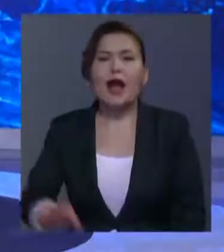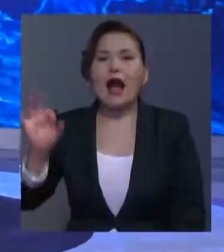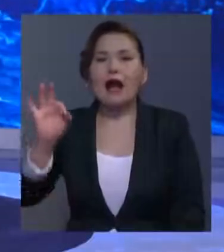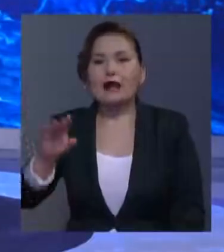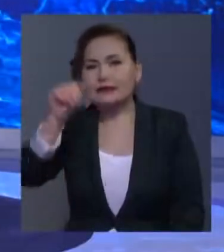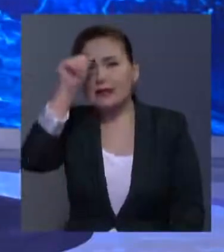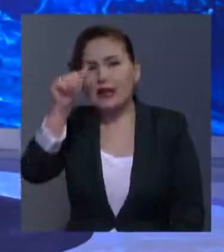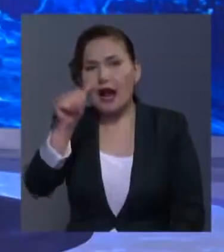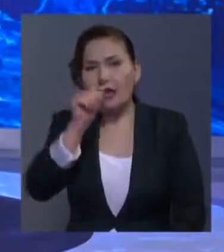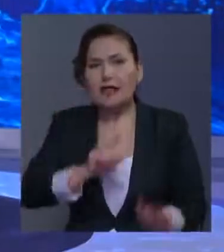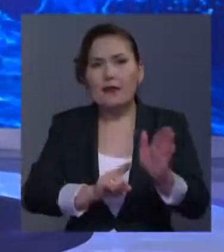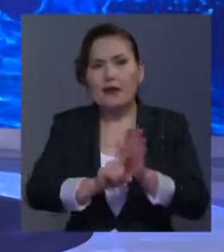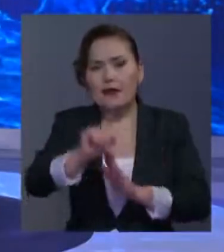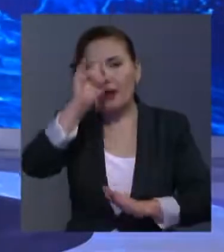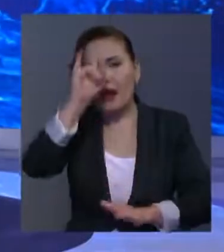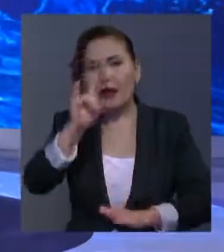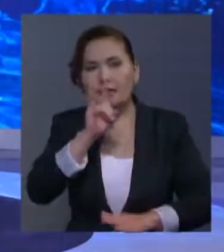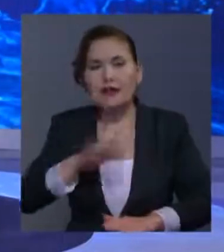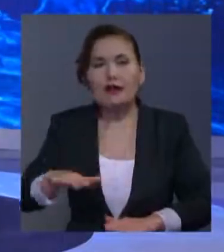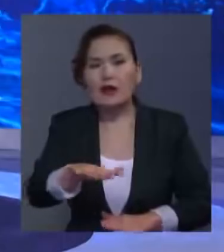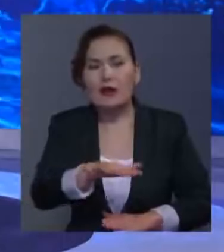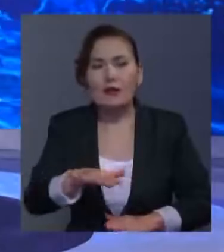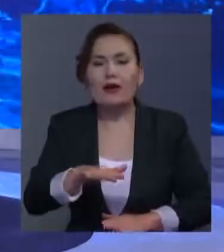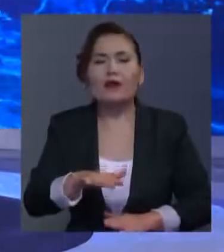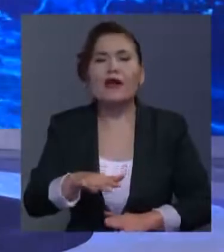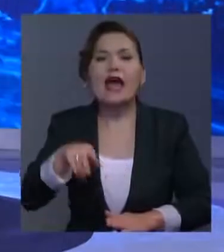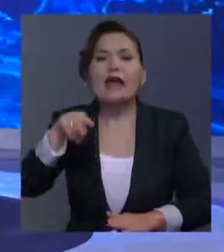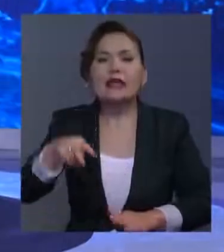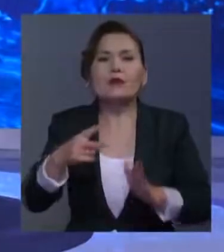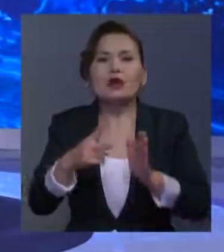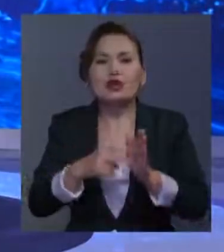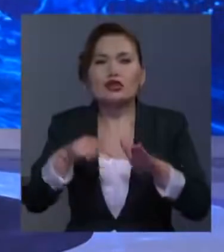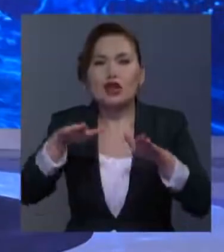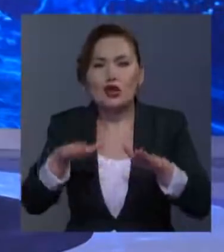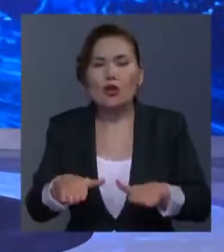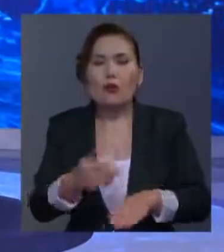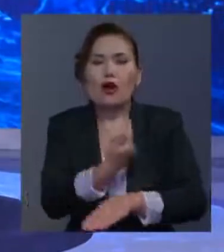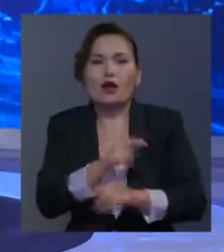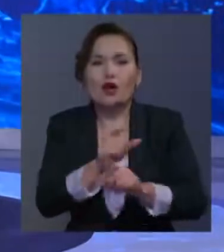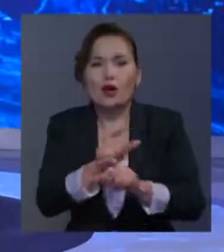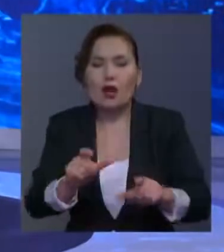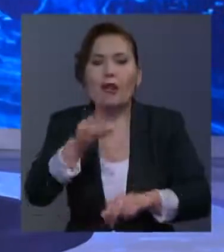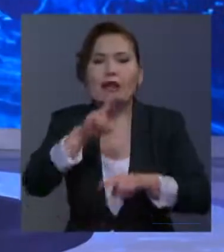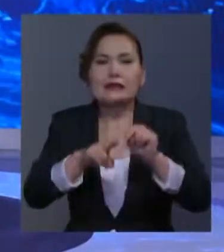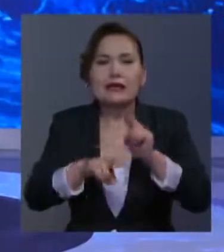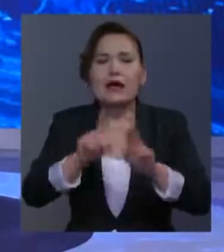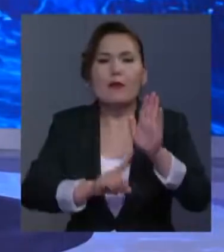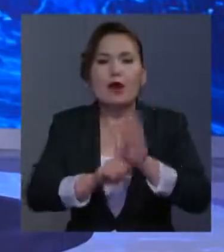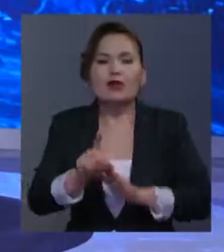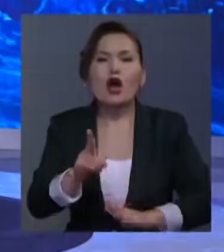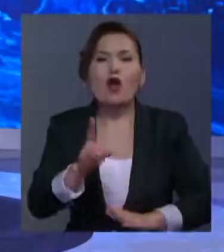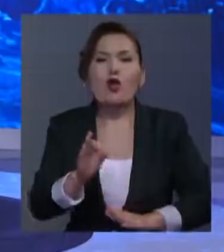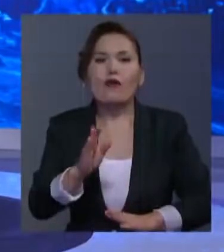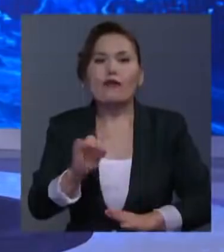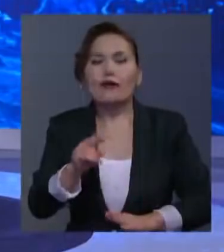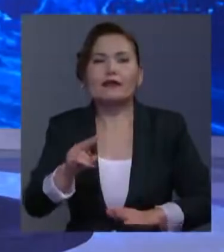Қазан айында еліміздегі мегаполистерде 2700 орындық 13 модульді инфекциялық аурухана салынады. Бұл COVID-тің